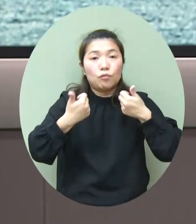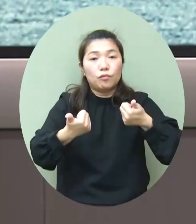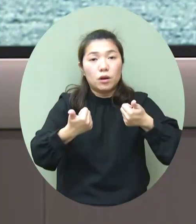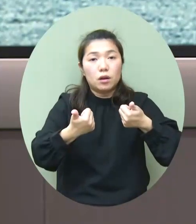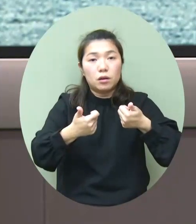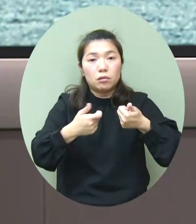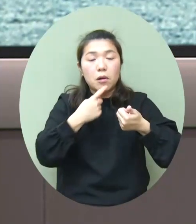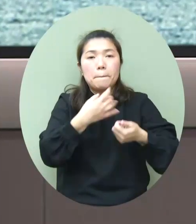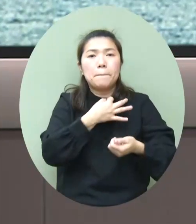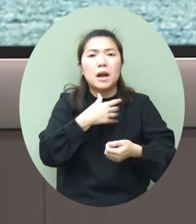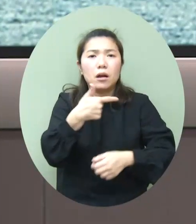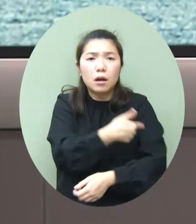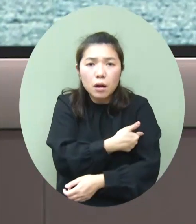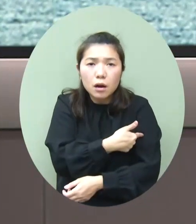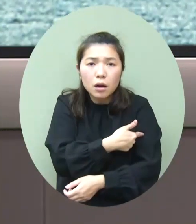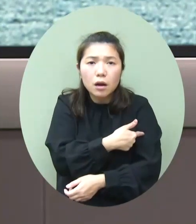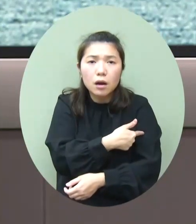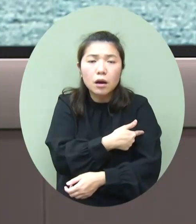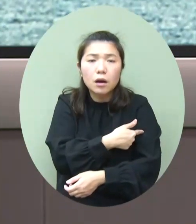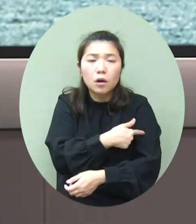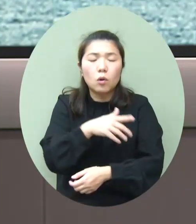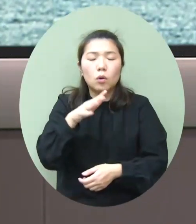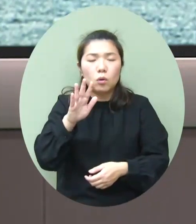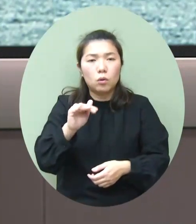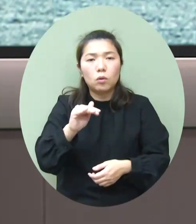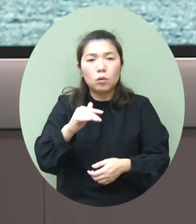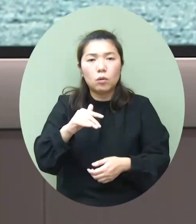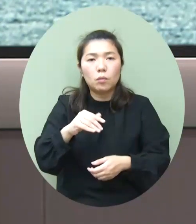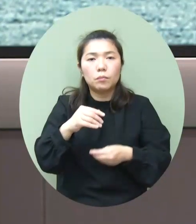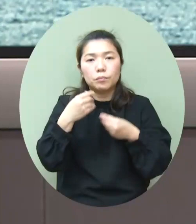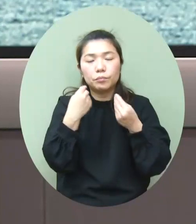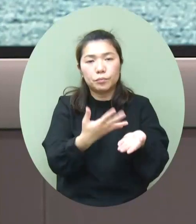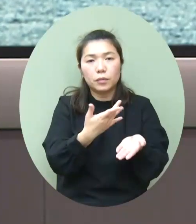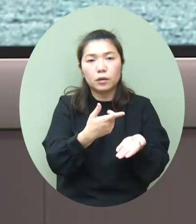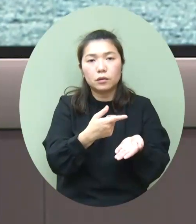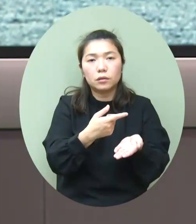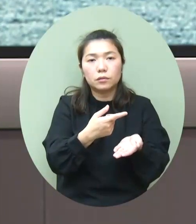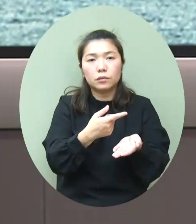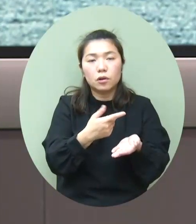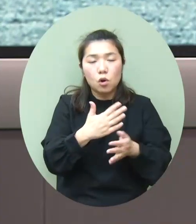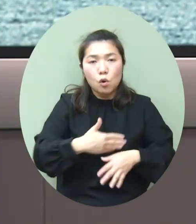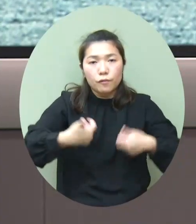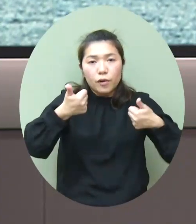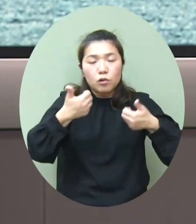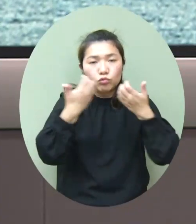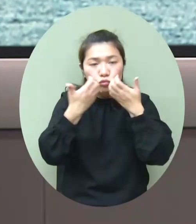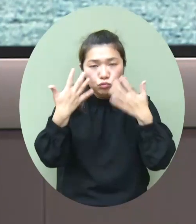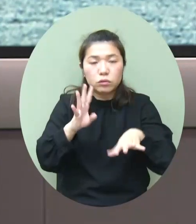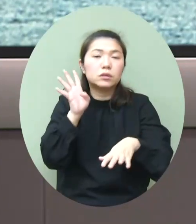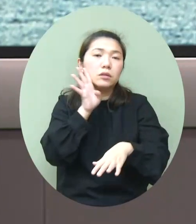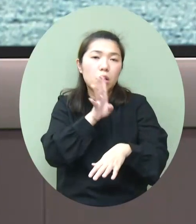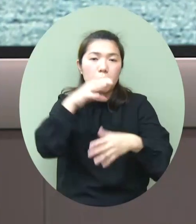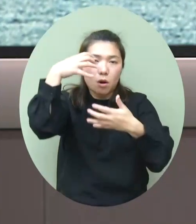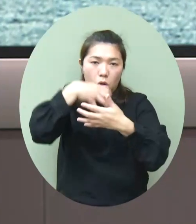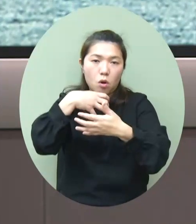民如果已经康复，可以尽快，可以在康复以后4个星期就